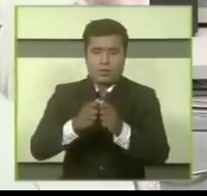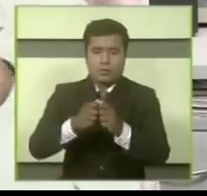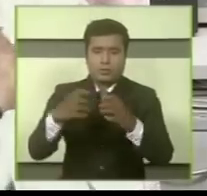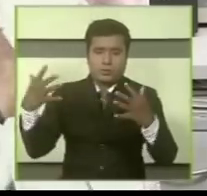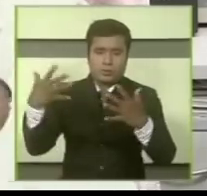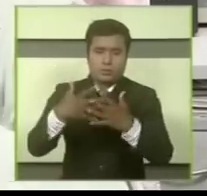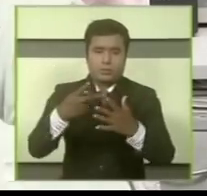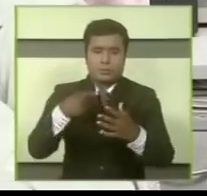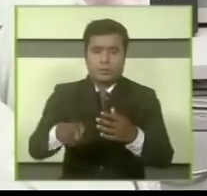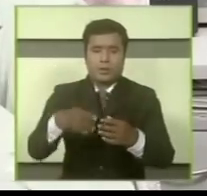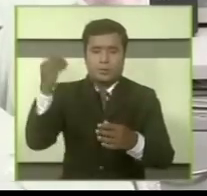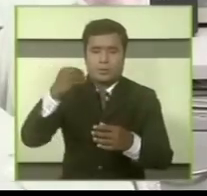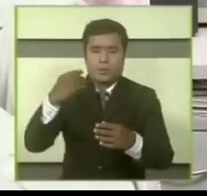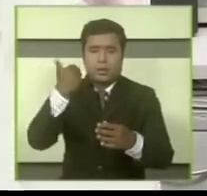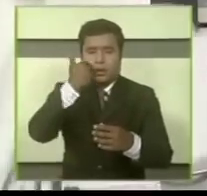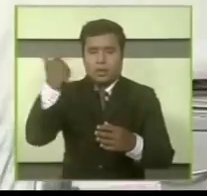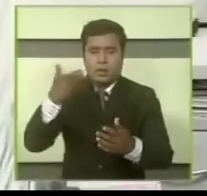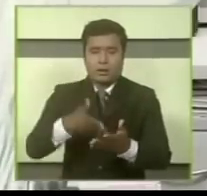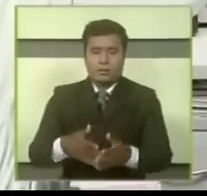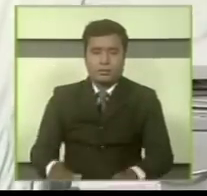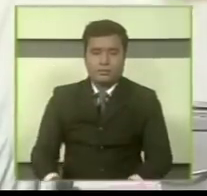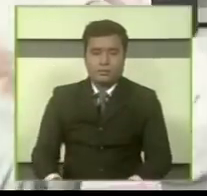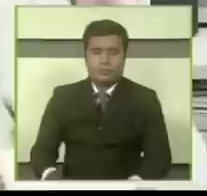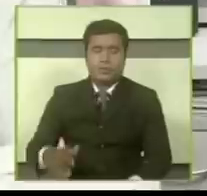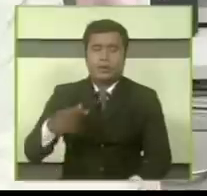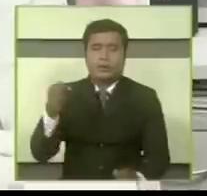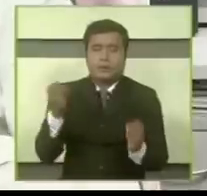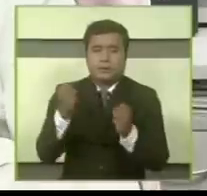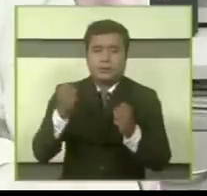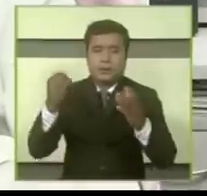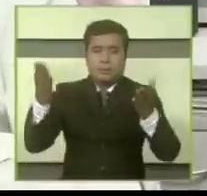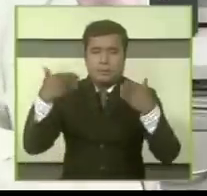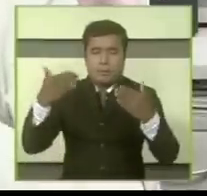লঘুচাপ বৃষ্টি হওয়ার পরে ঠান্ডা হয়ে যায়, উপরের যে শীতল বাতাস হচ্ছে নিচে চলে আসে,